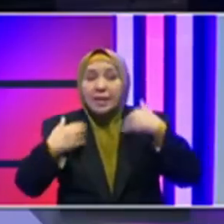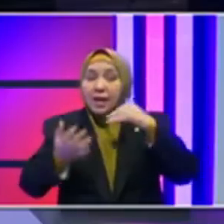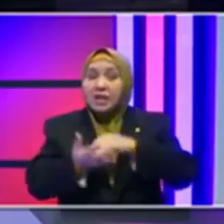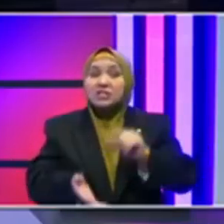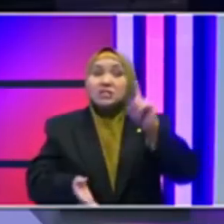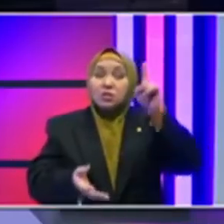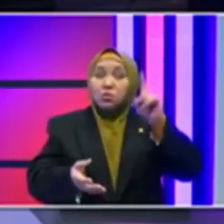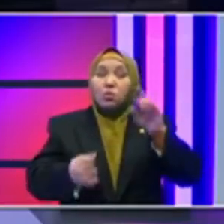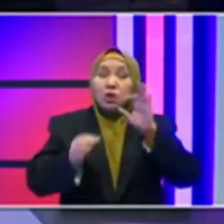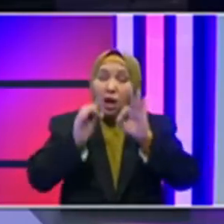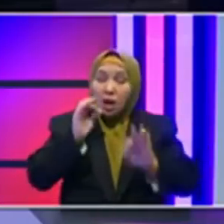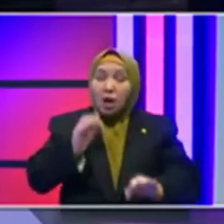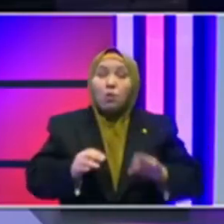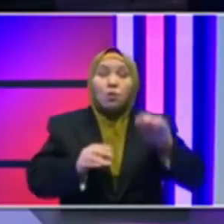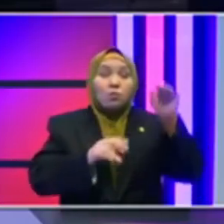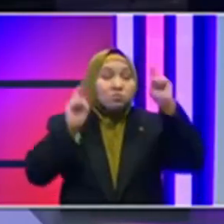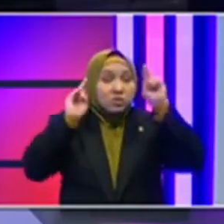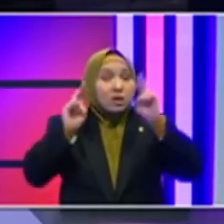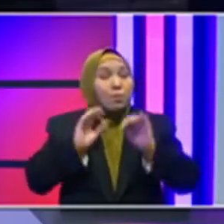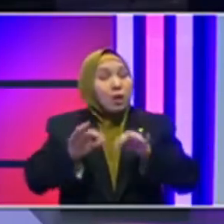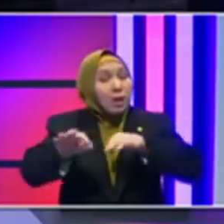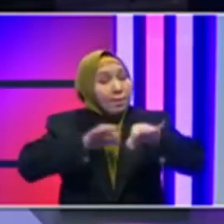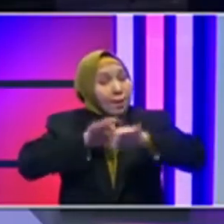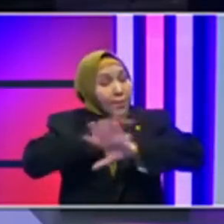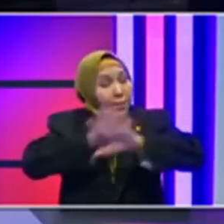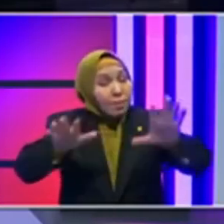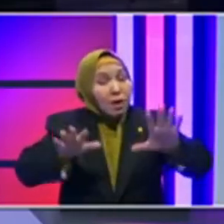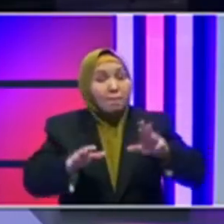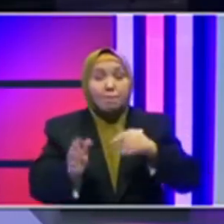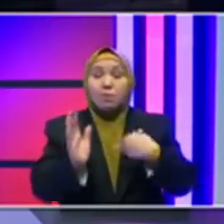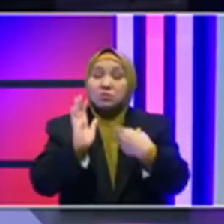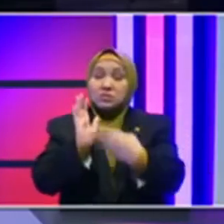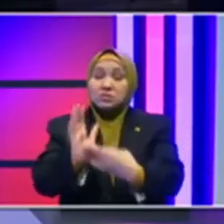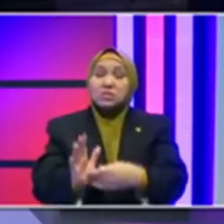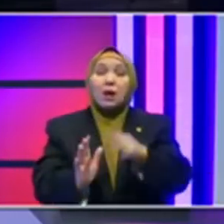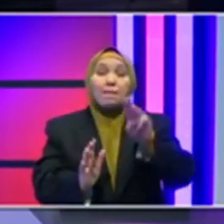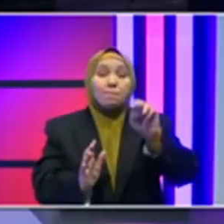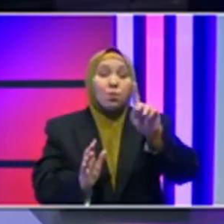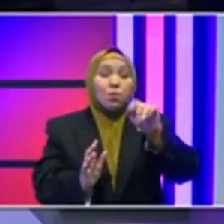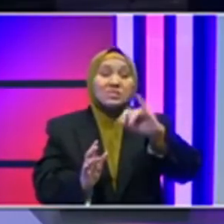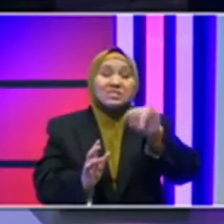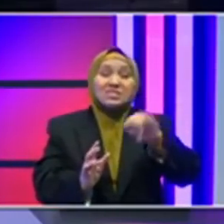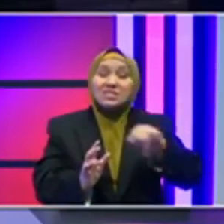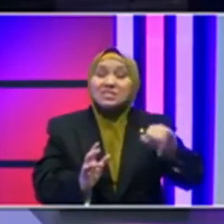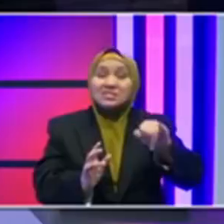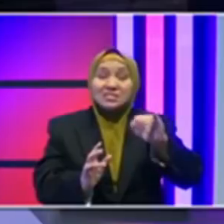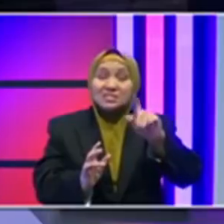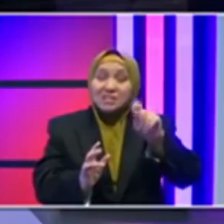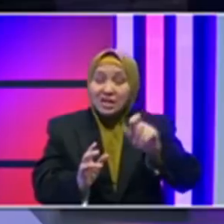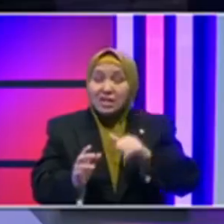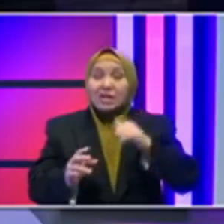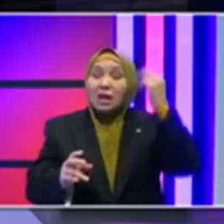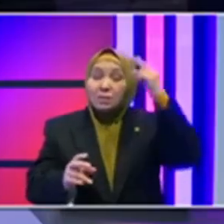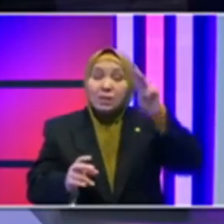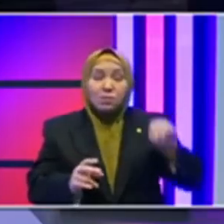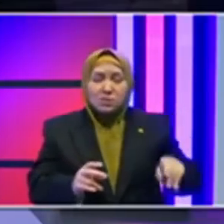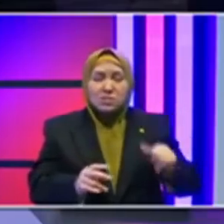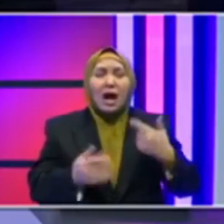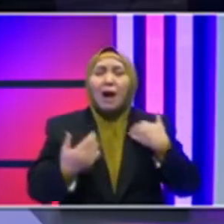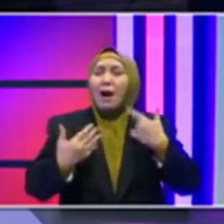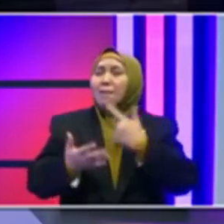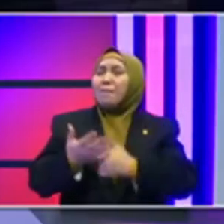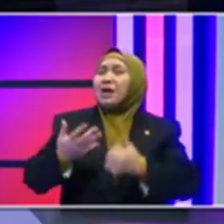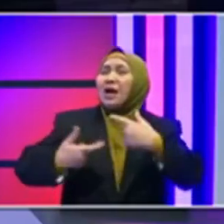kalau dicurahkan ke sini eee mukjizat Nabi Musa ini ada banyak ya tapi yang kedua ini apel